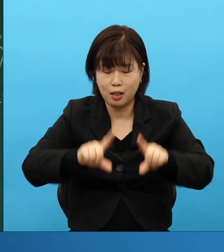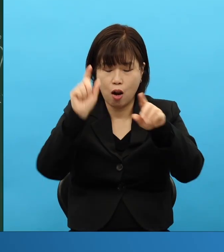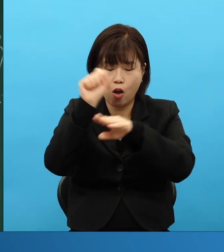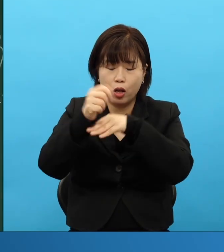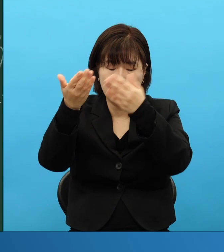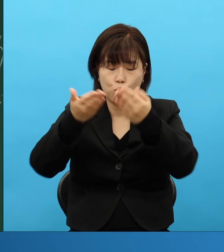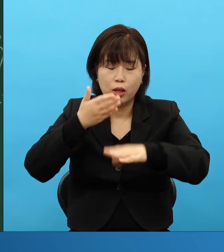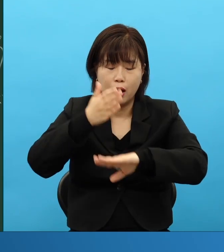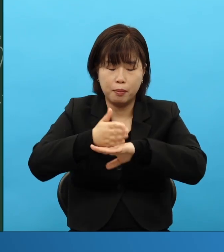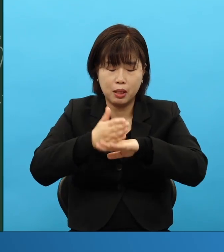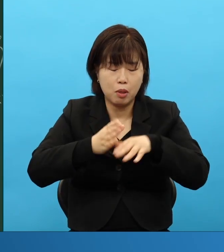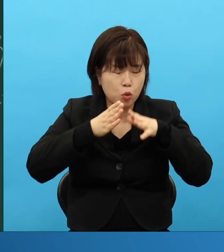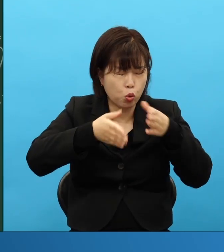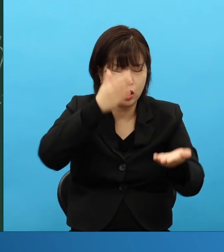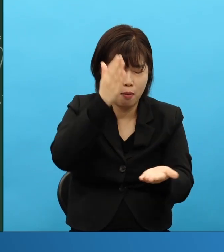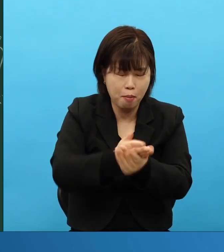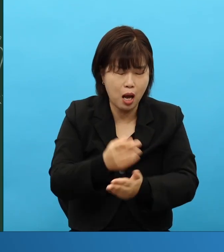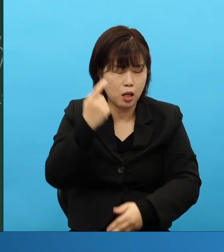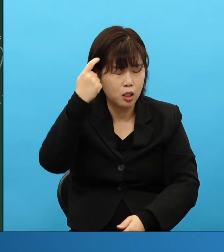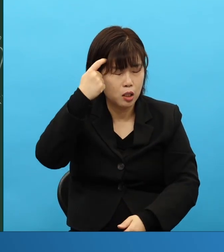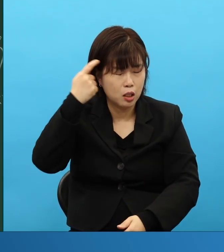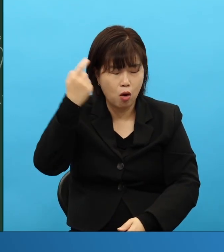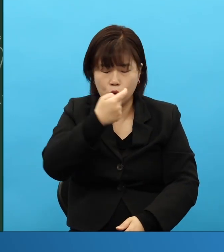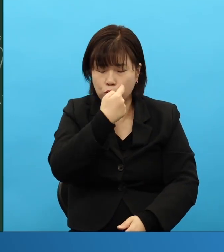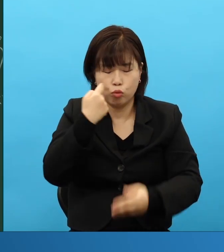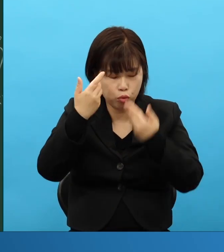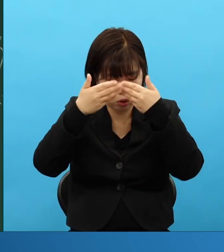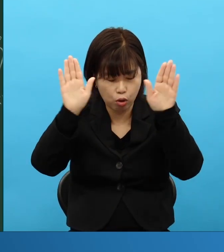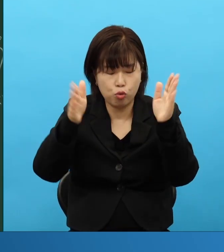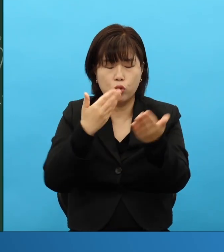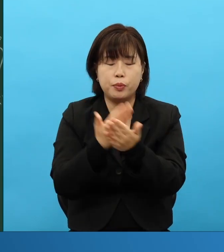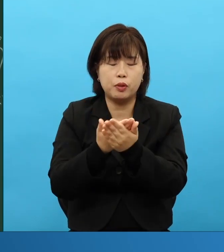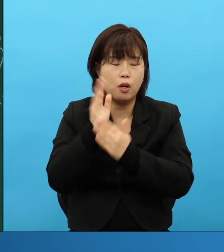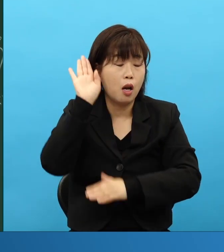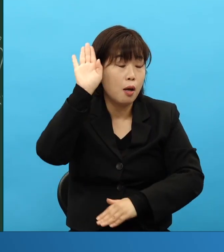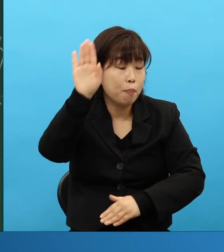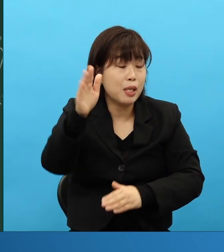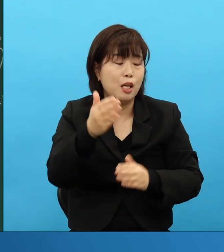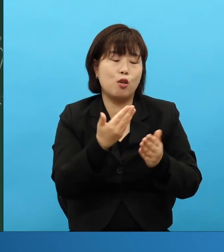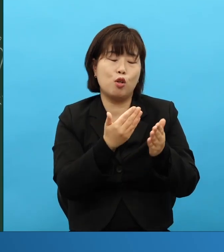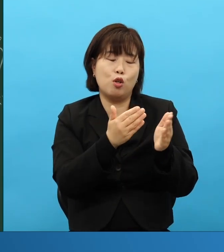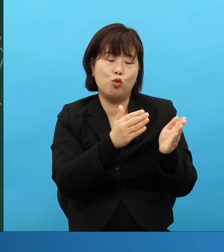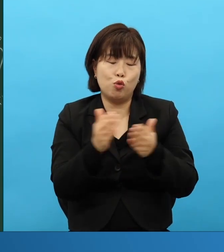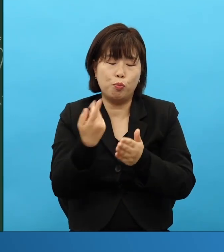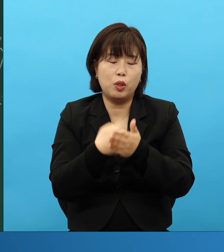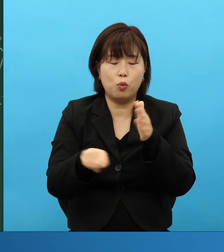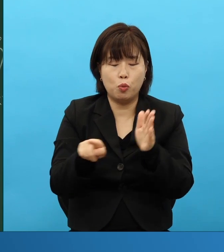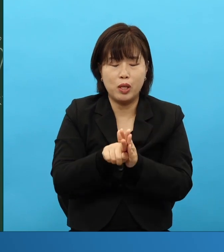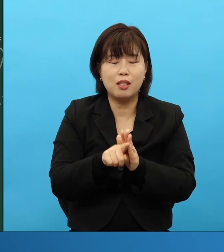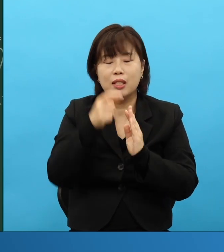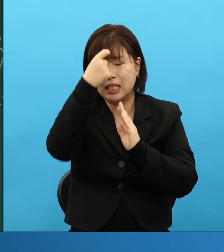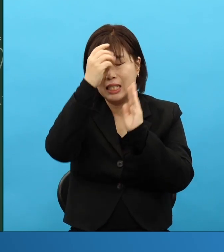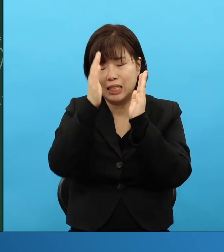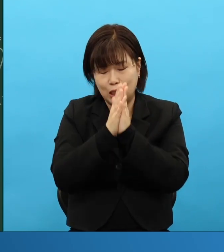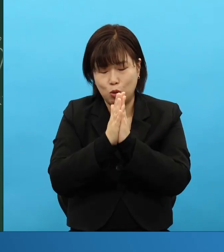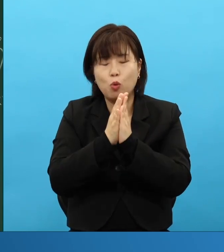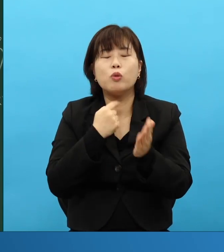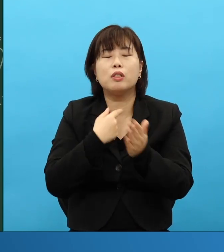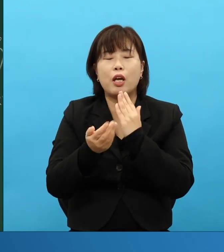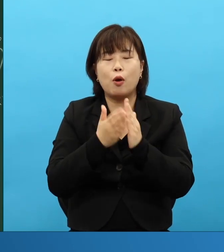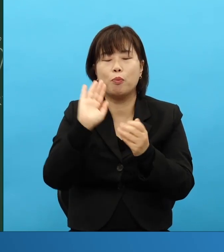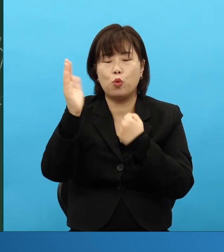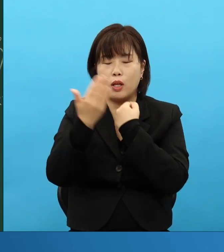谢你， 않게 영안을 열어주옵소서. 打开我们的灵眼，不要被 미래 欺骗 준비할 ，수 있는 기도의 비밀을 보게 让我 해주옵소서. 们看见准备未来的祷告的